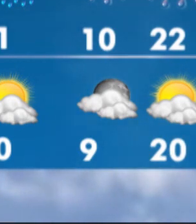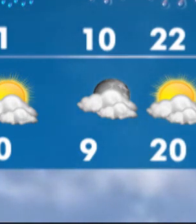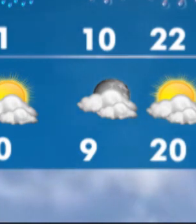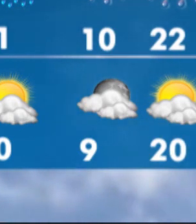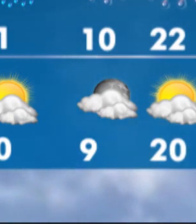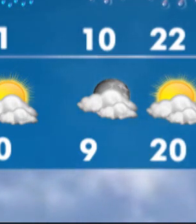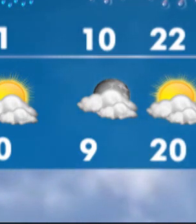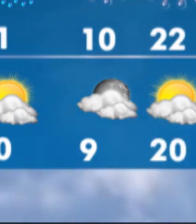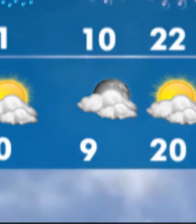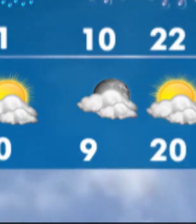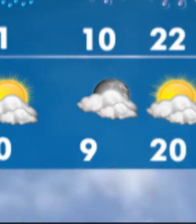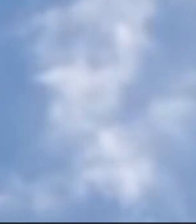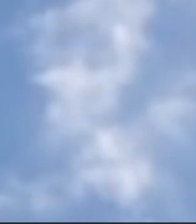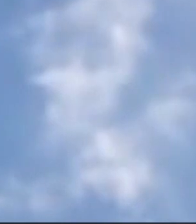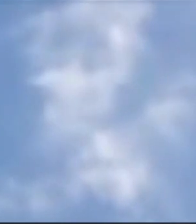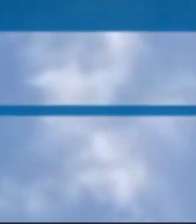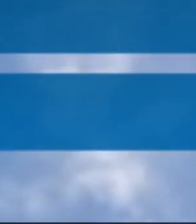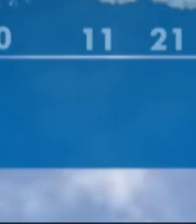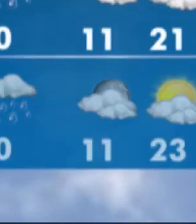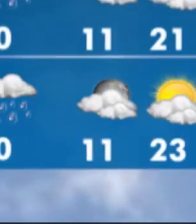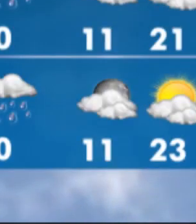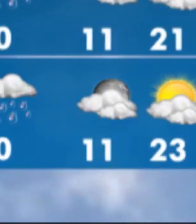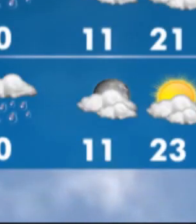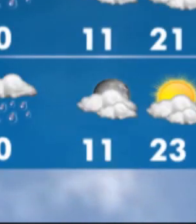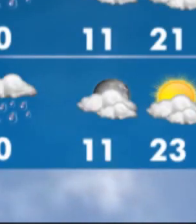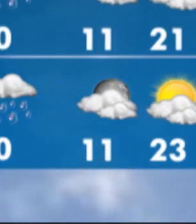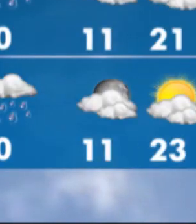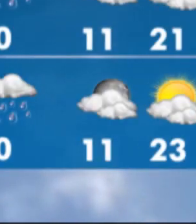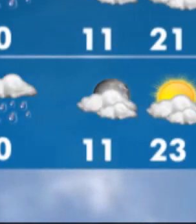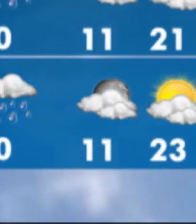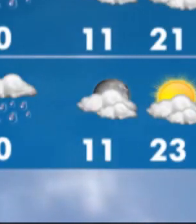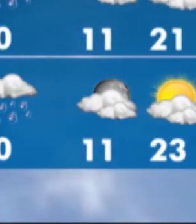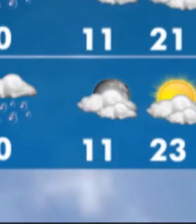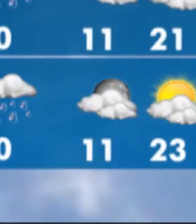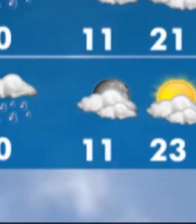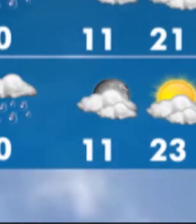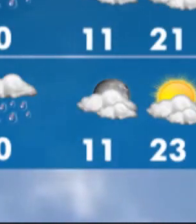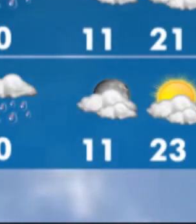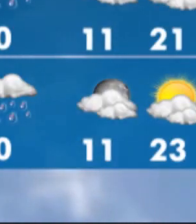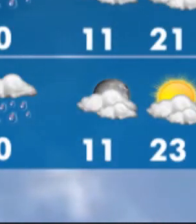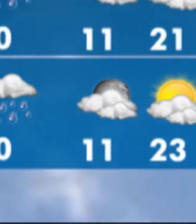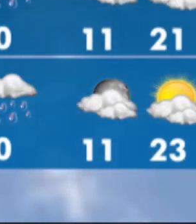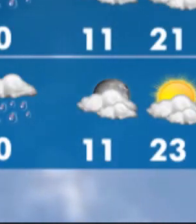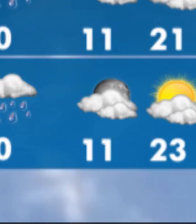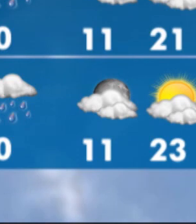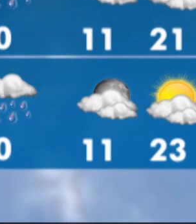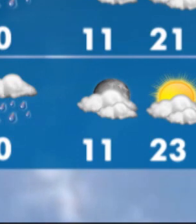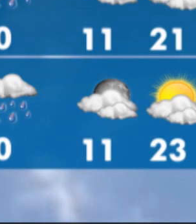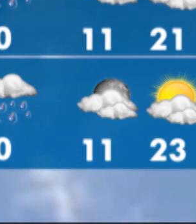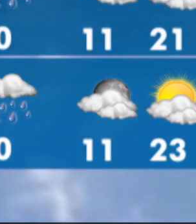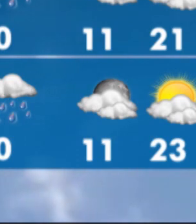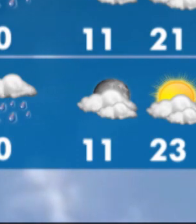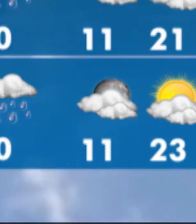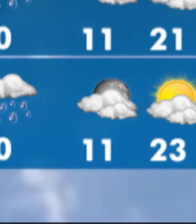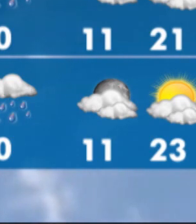Мандалгад чөндөө 6 өдөртөө 19 градус тулаан, Өмнө говь далан залхад шөндөө 10 өдөртөө 23 градус тулаан, Хам Богдод шөндөө